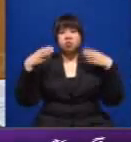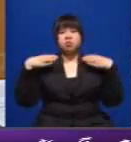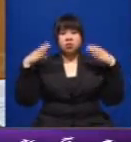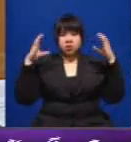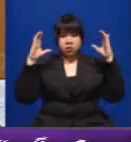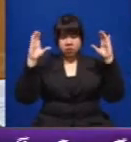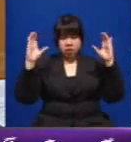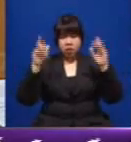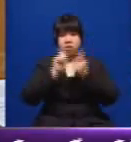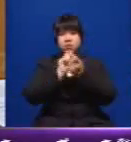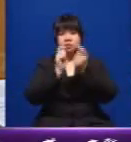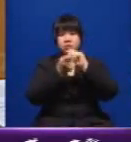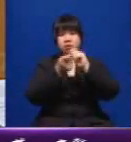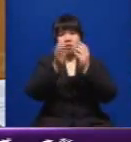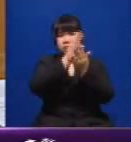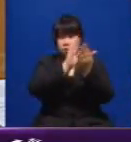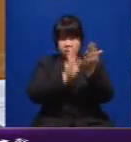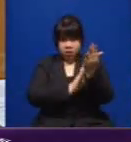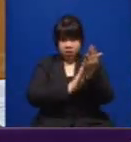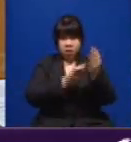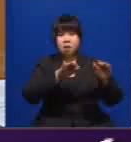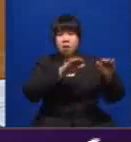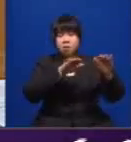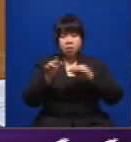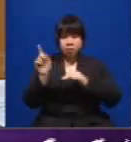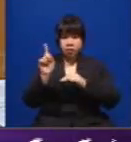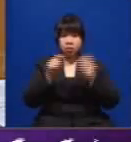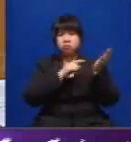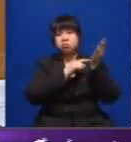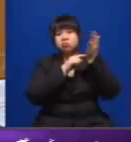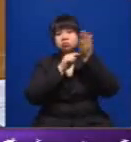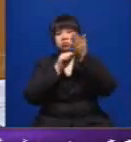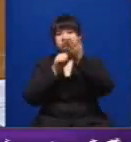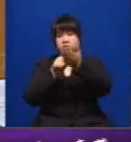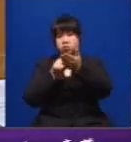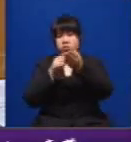เนี่ยปฏิรูปประเทศนะคะพร้อมกับจะยื่นแถลงการณ์ด้วยให้กับกลุ่มของข้าราชการด้วยในวันนี้